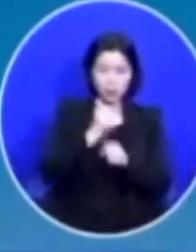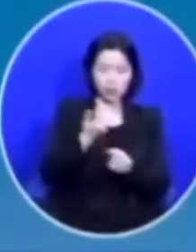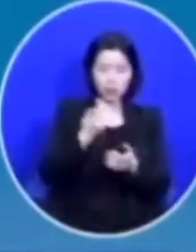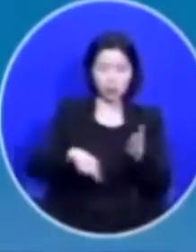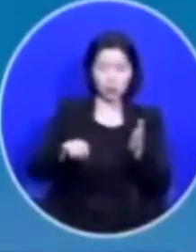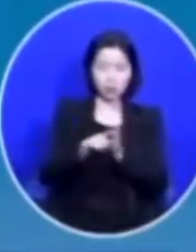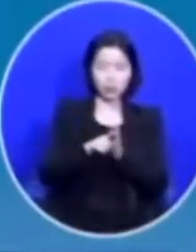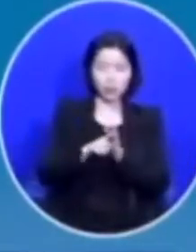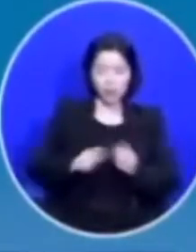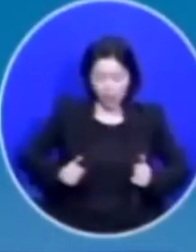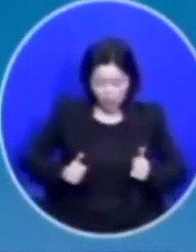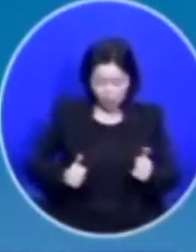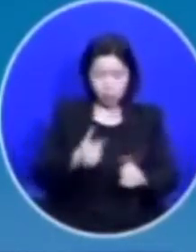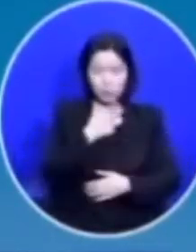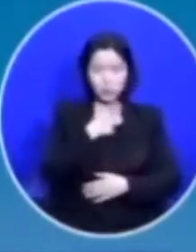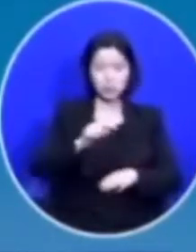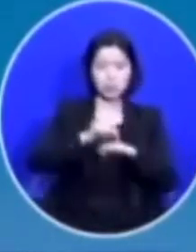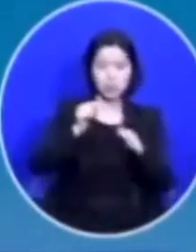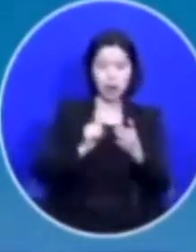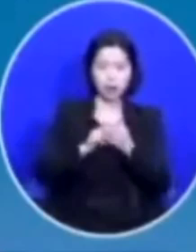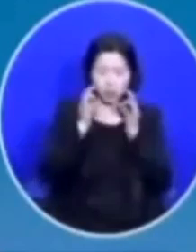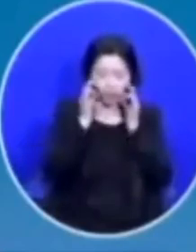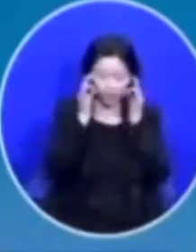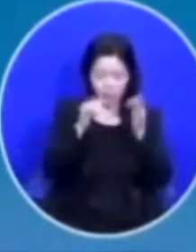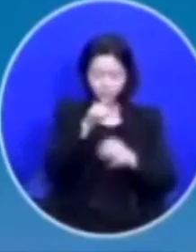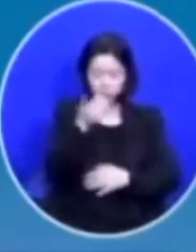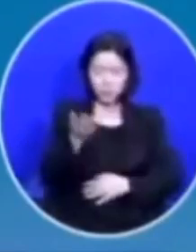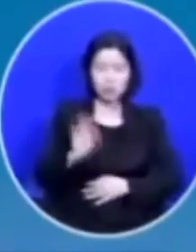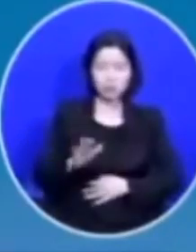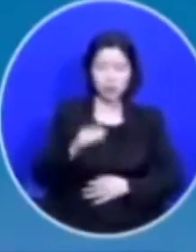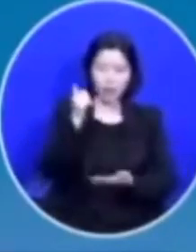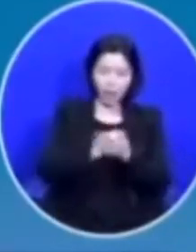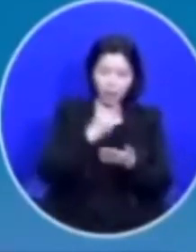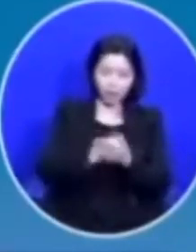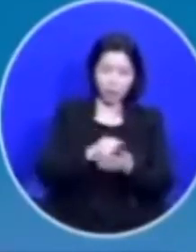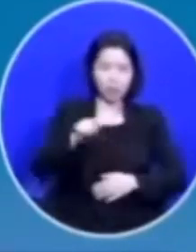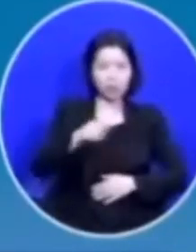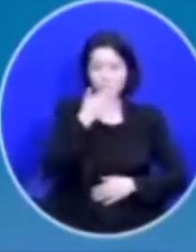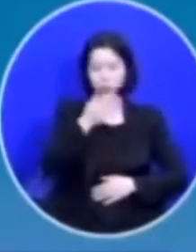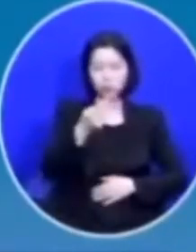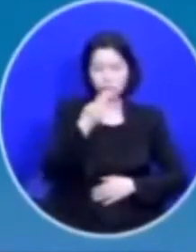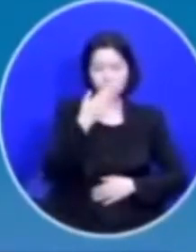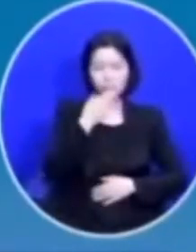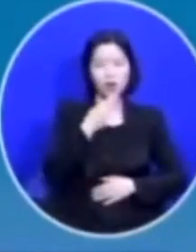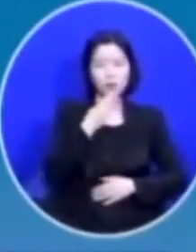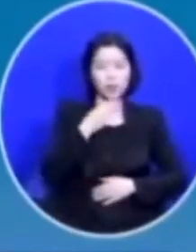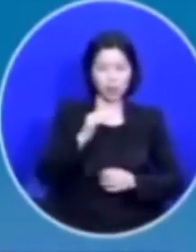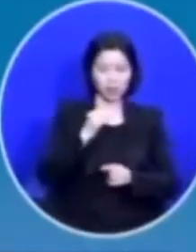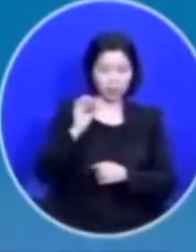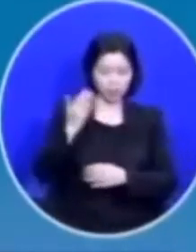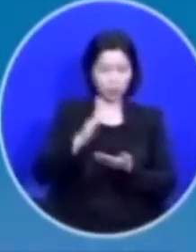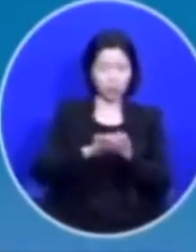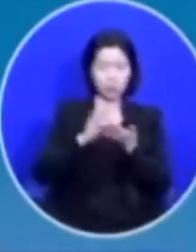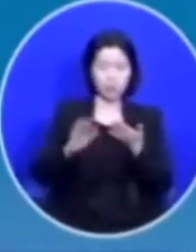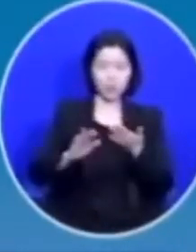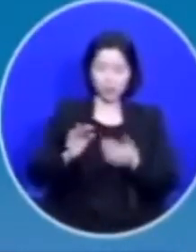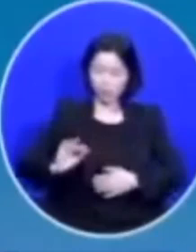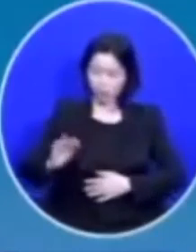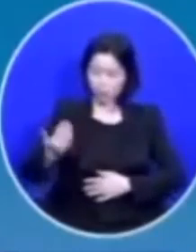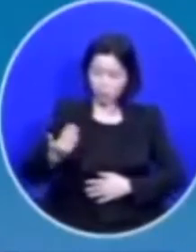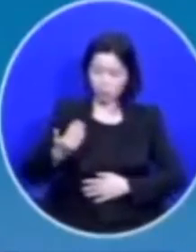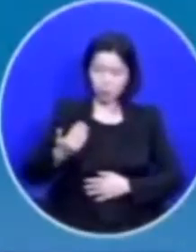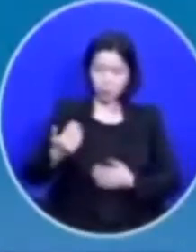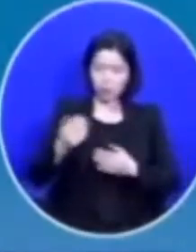싶은 마음은 무엇보다 간절하지만 안타깝게도 그럴 수가 없게 되었습니다 최근 여러 번